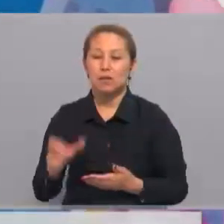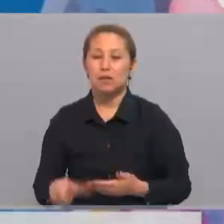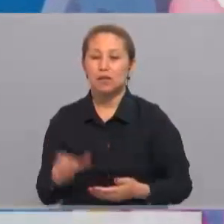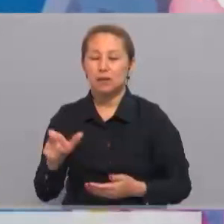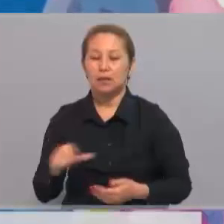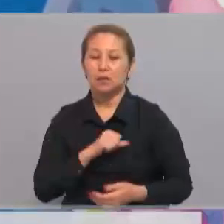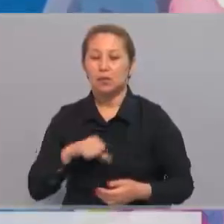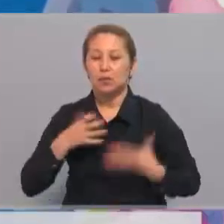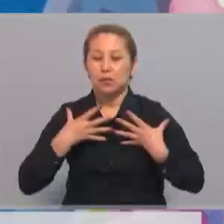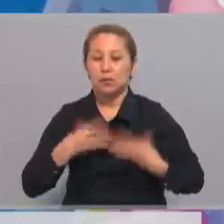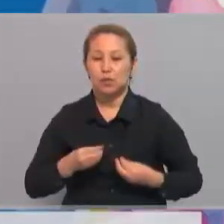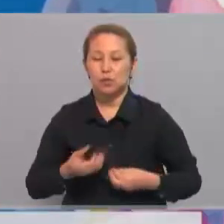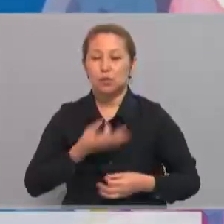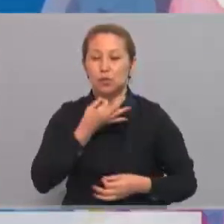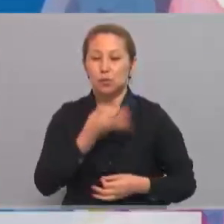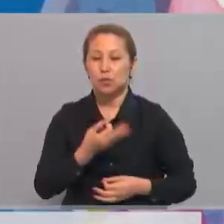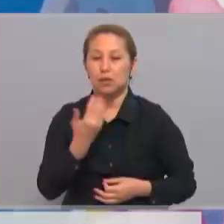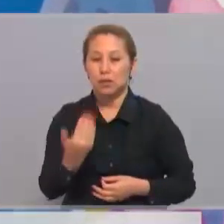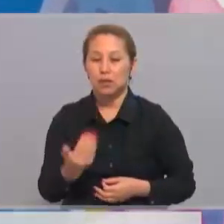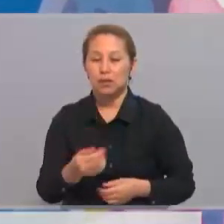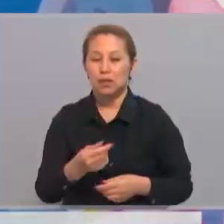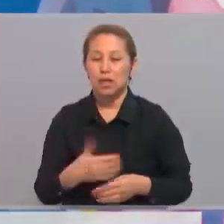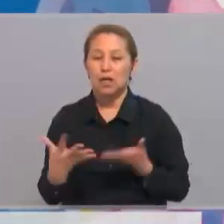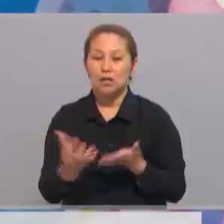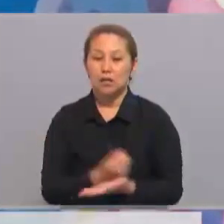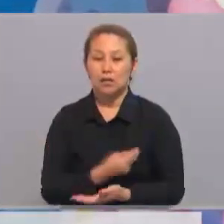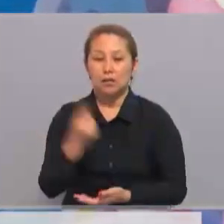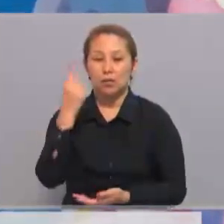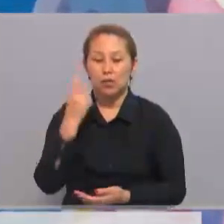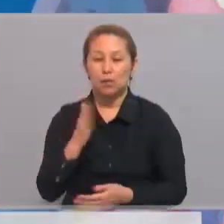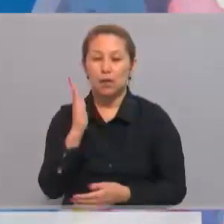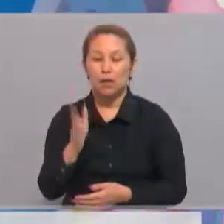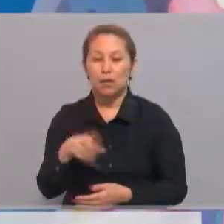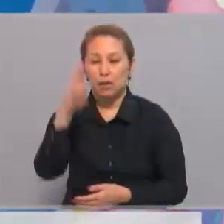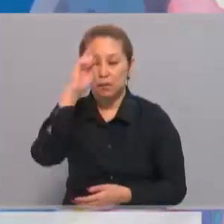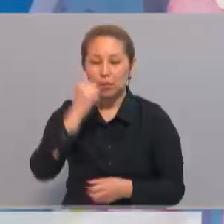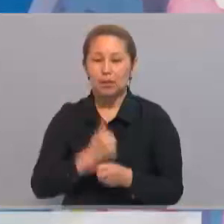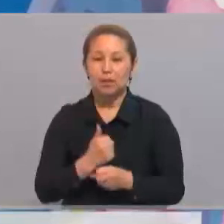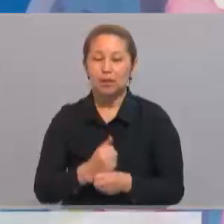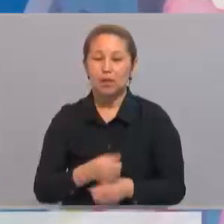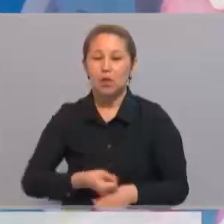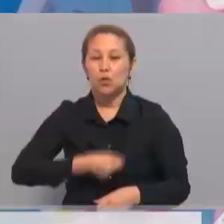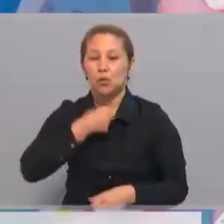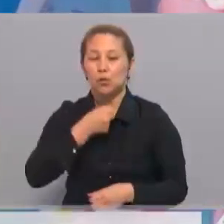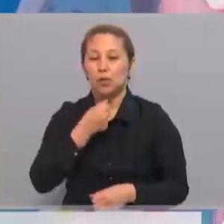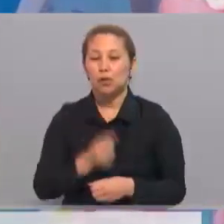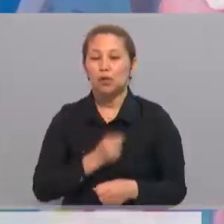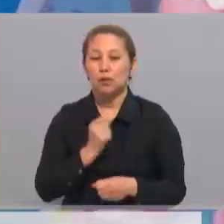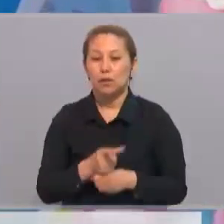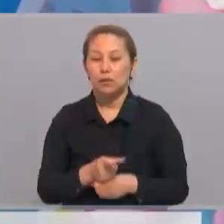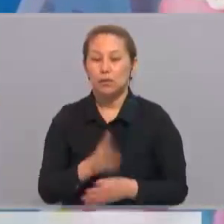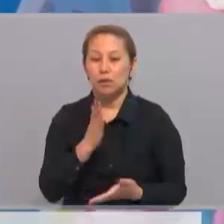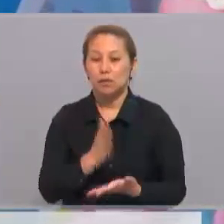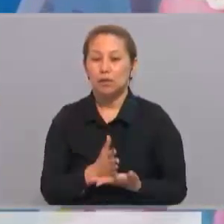осы халықтың өзінің денсаулығы деген жауапкершілігінің арқасында жеткен жетістіктер деп ойлаймыз. Алда мемлекет белгилеген үлкен медицина саласына